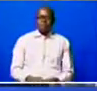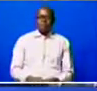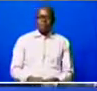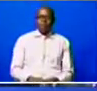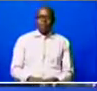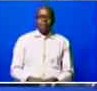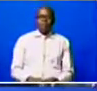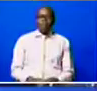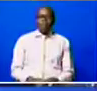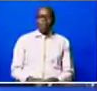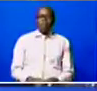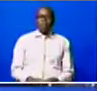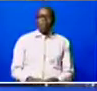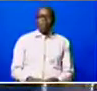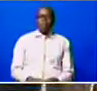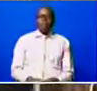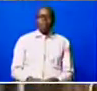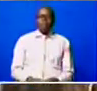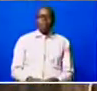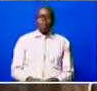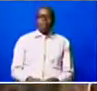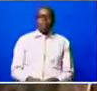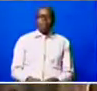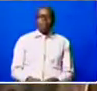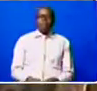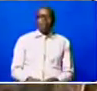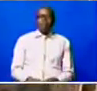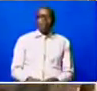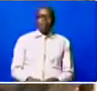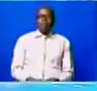Namaswa, KTN News, Bujumbura, Burundi.